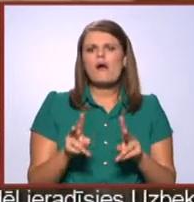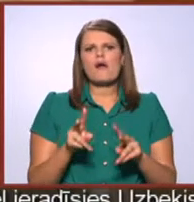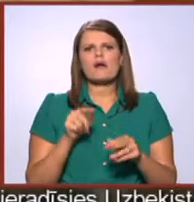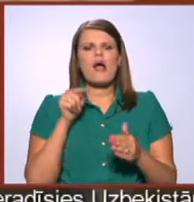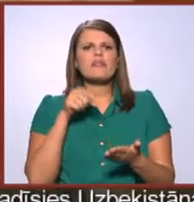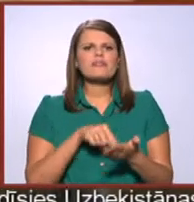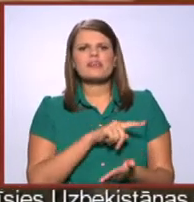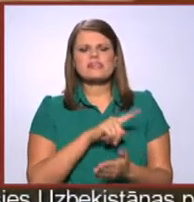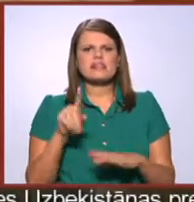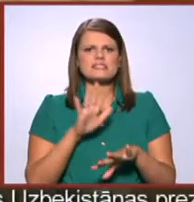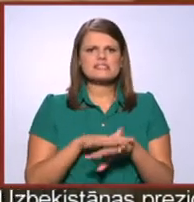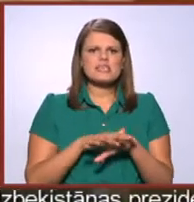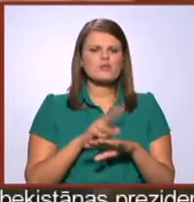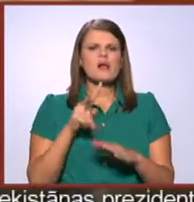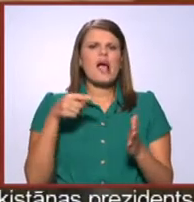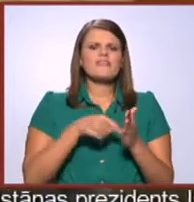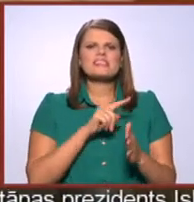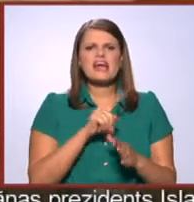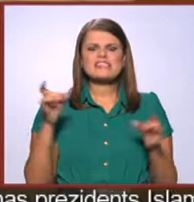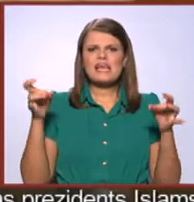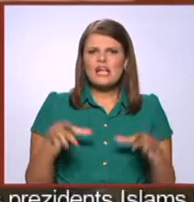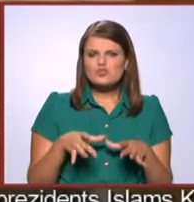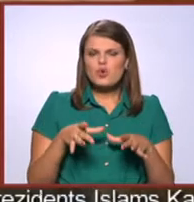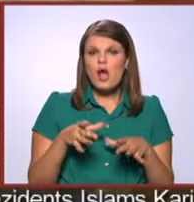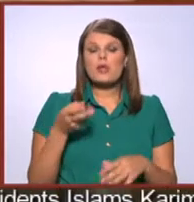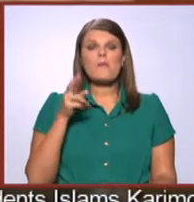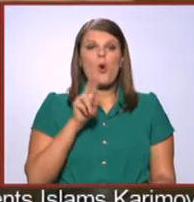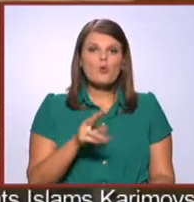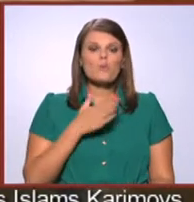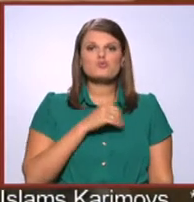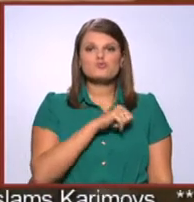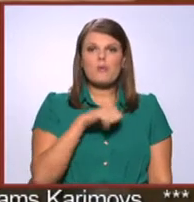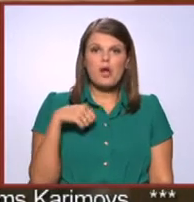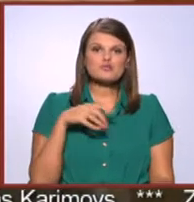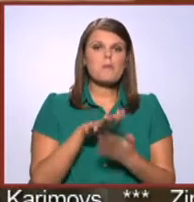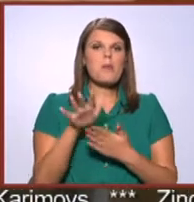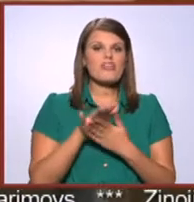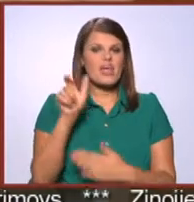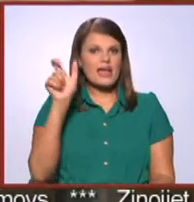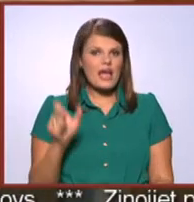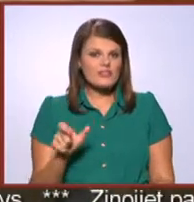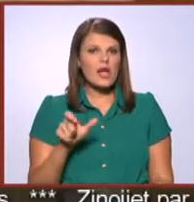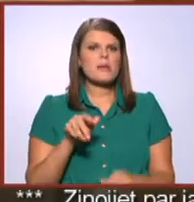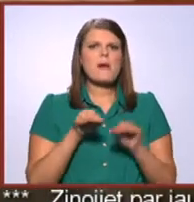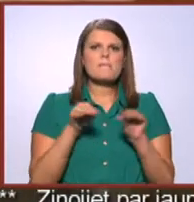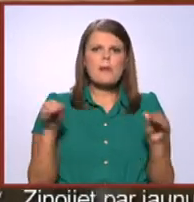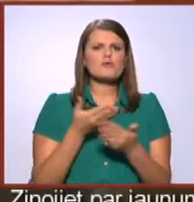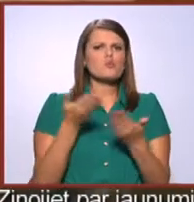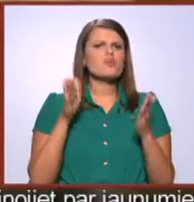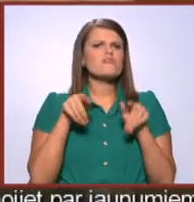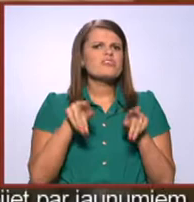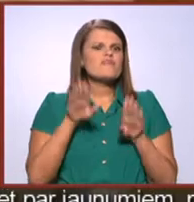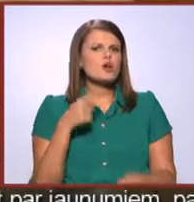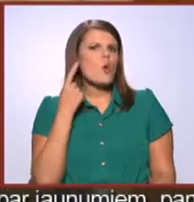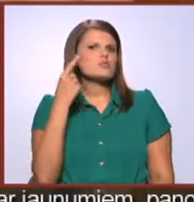līdz tirgumu, kā tikt līdz restorānam, kā tikt līdz patērētājiem un mūsu pašu patērētājiem platformu, kurā uzzināt, ko